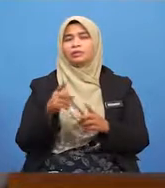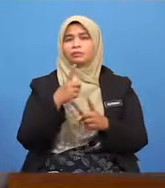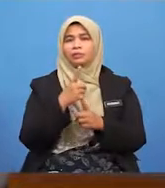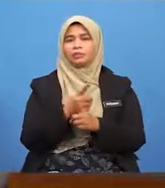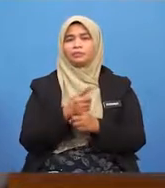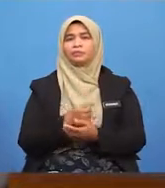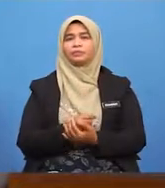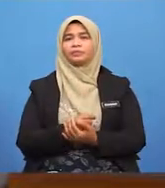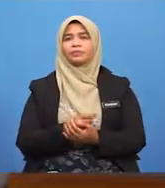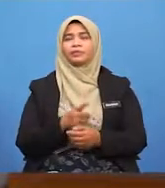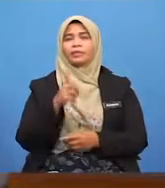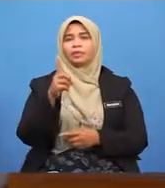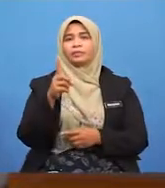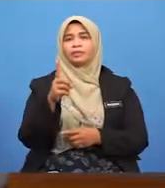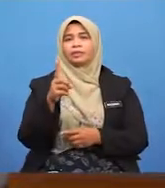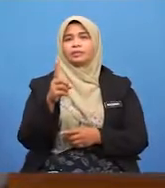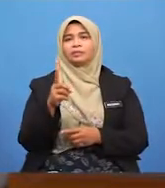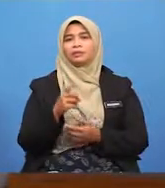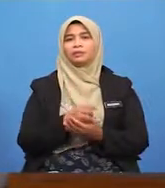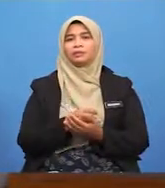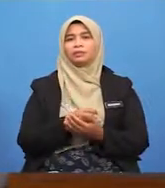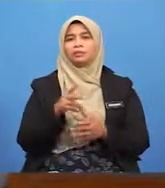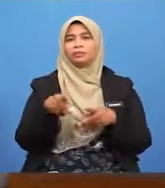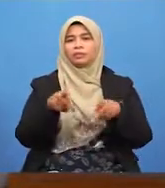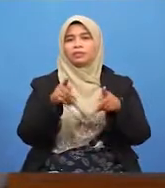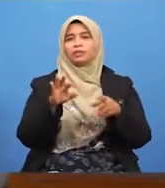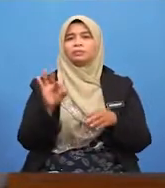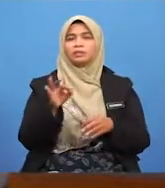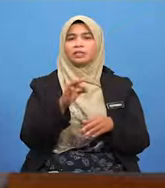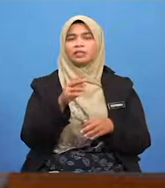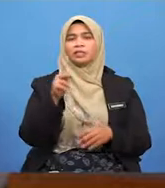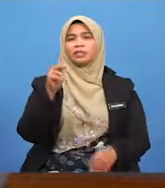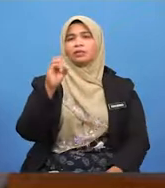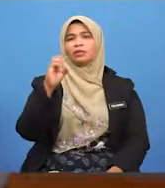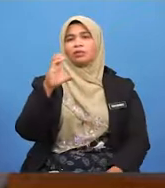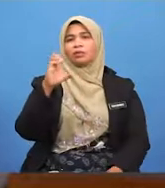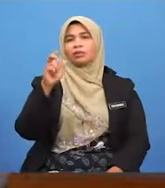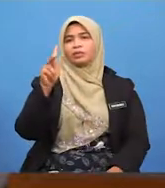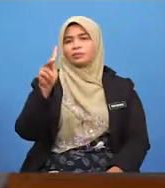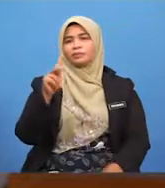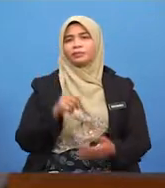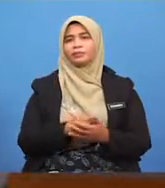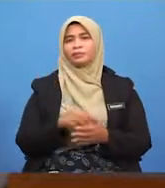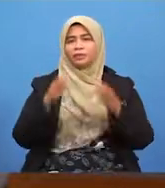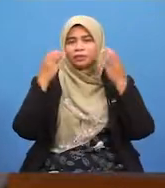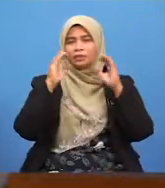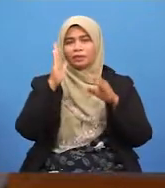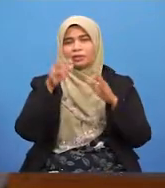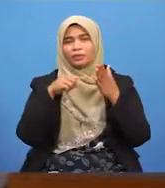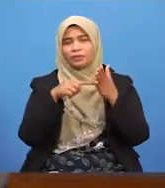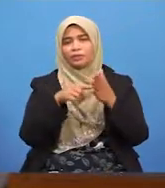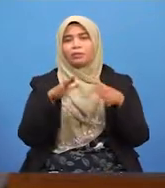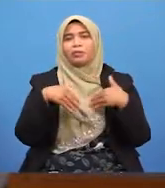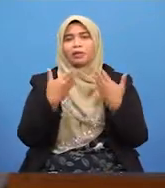betul yang pertama ialah proses menjahit kocek cego akan menunjukkan Bagaimana